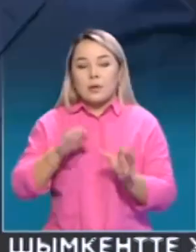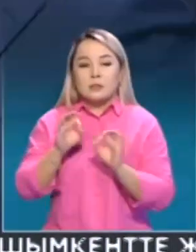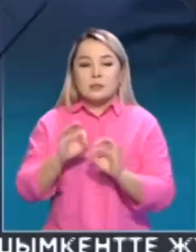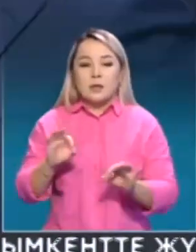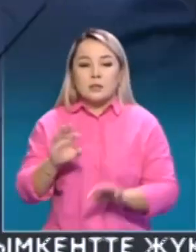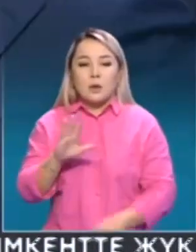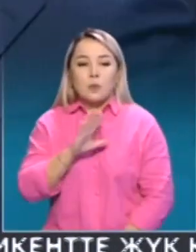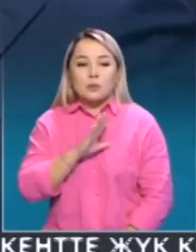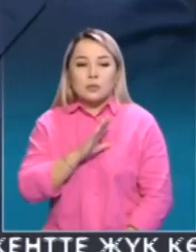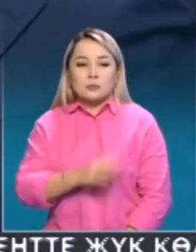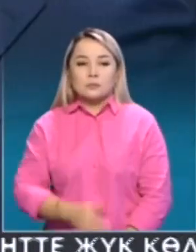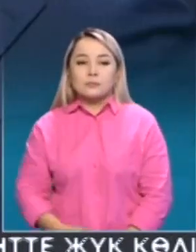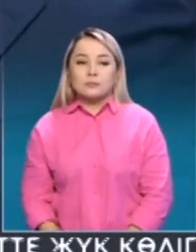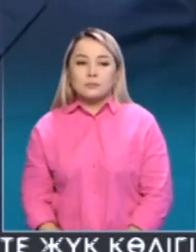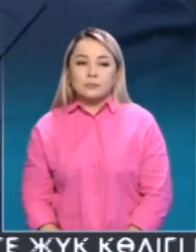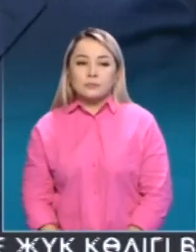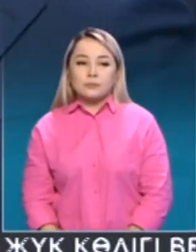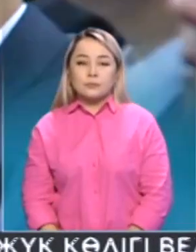тоқталды.